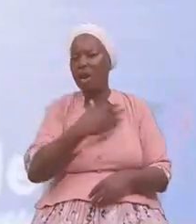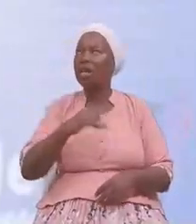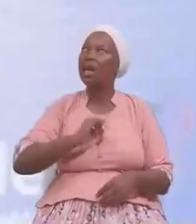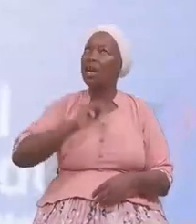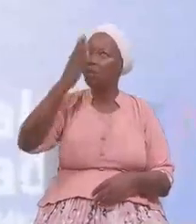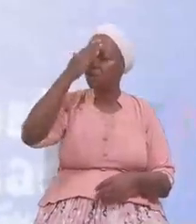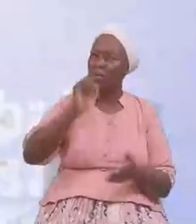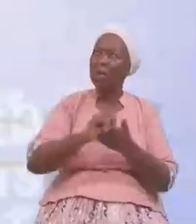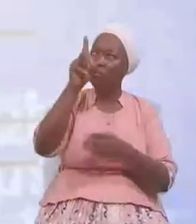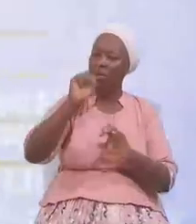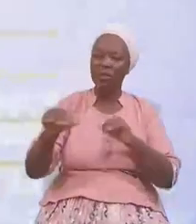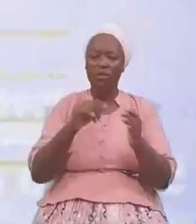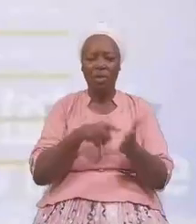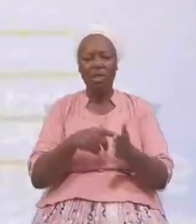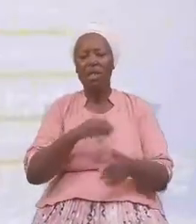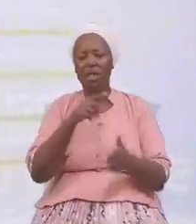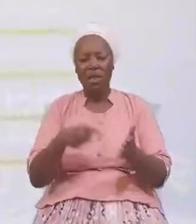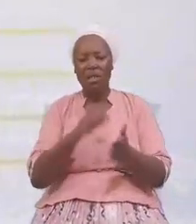tu peux le faire. Voici ce que je veux.